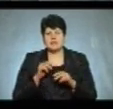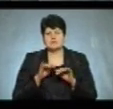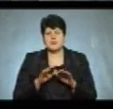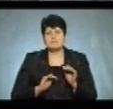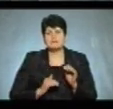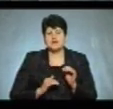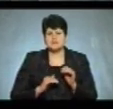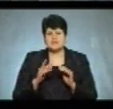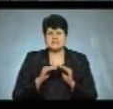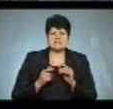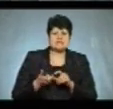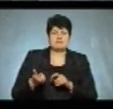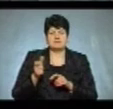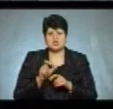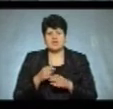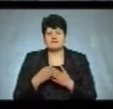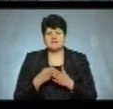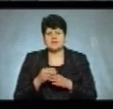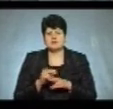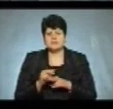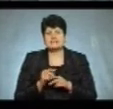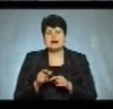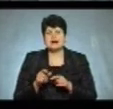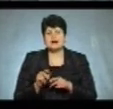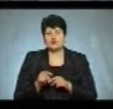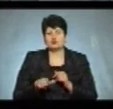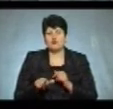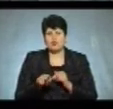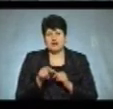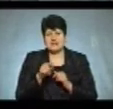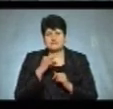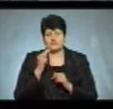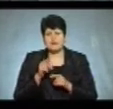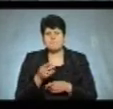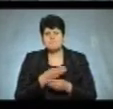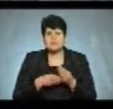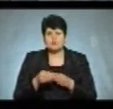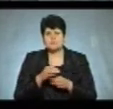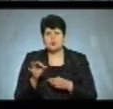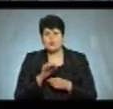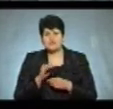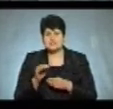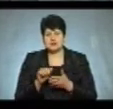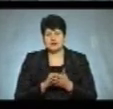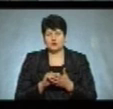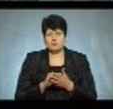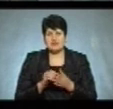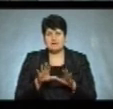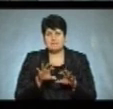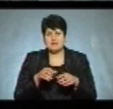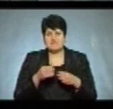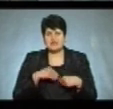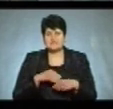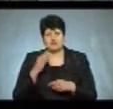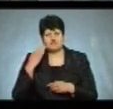підприємця, яка завищила вартість робіт з ремонту дороги. Її звинувачують у підробці офіційних документів і привласненні